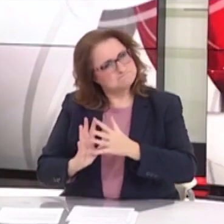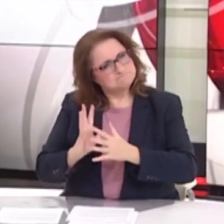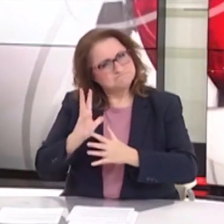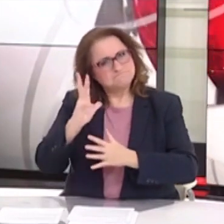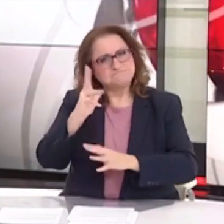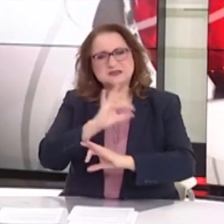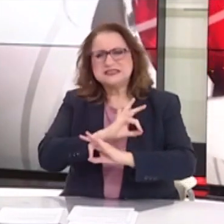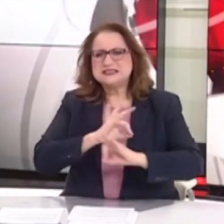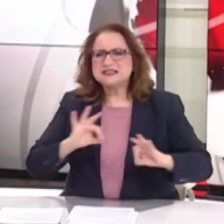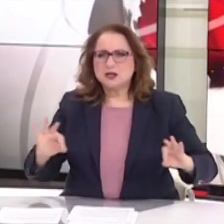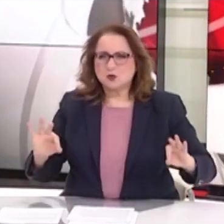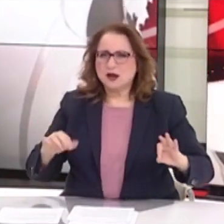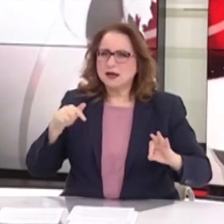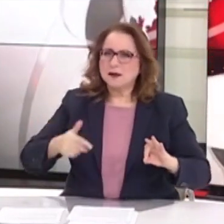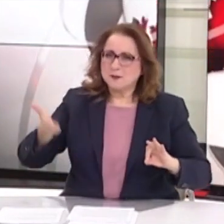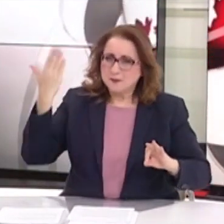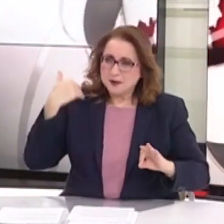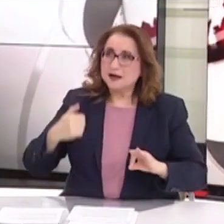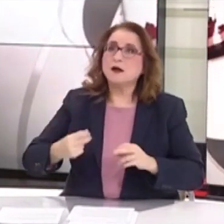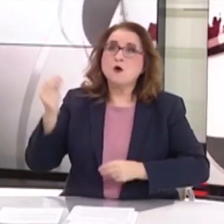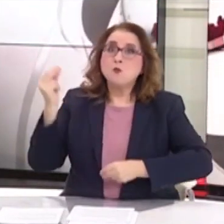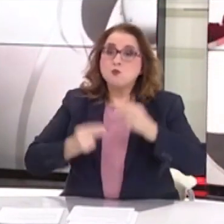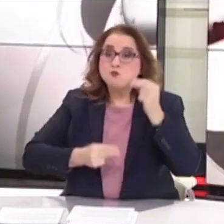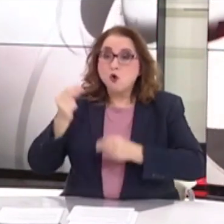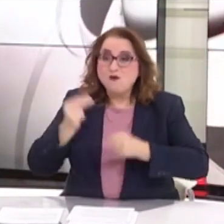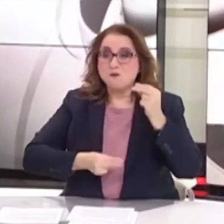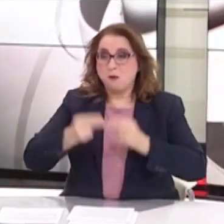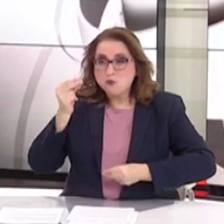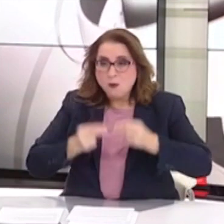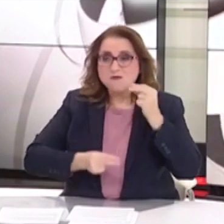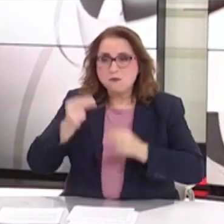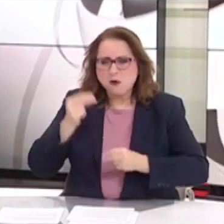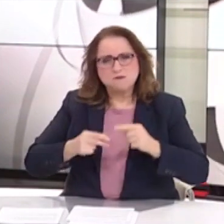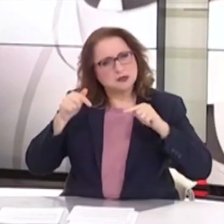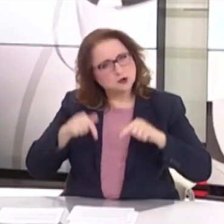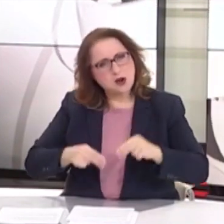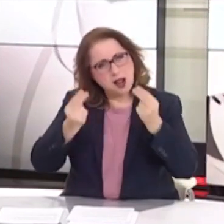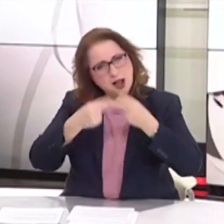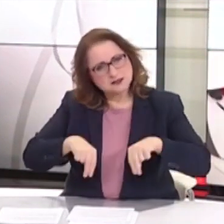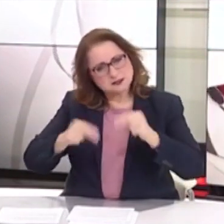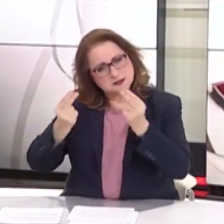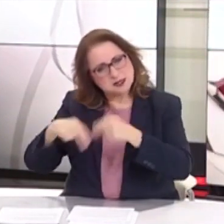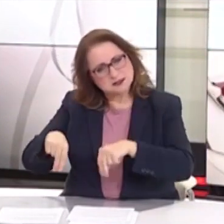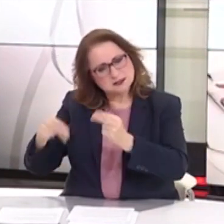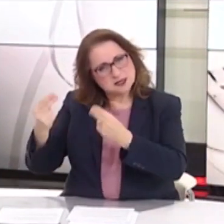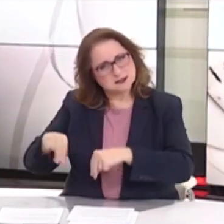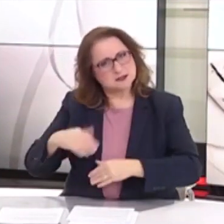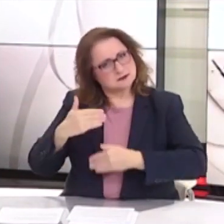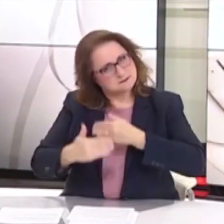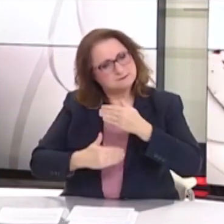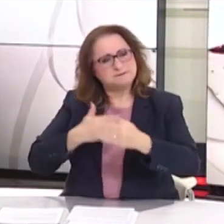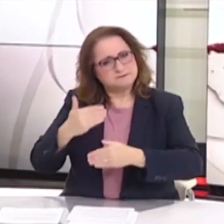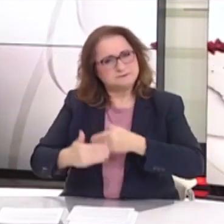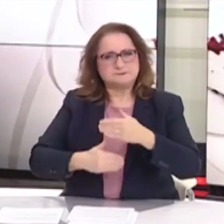του προβλήματος, μέρος της κρίσης, σε μέρος της λύσης. Αποτελεί μια